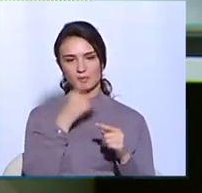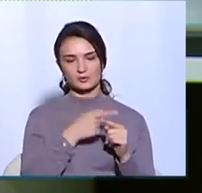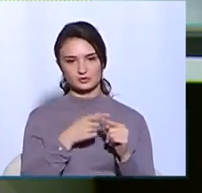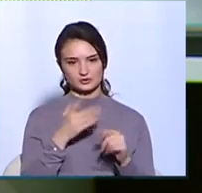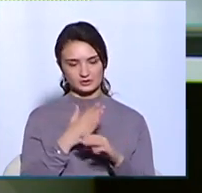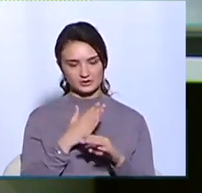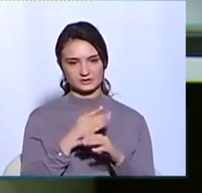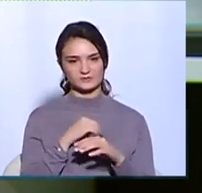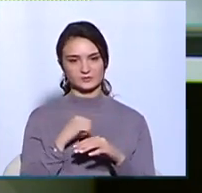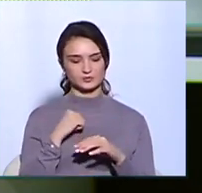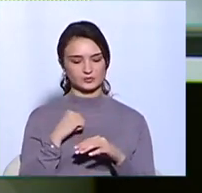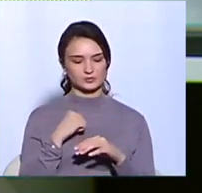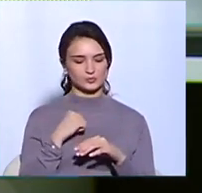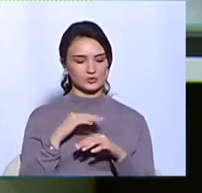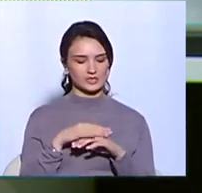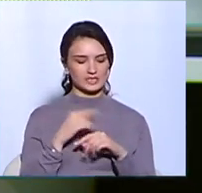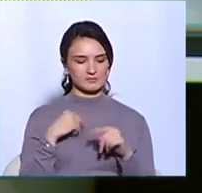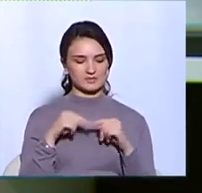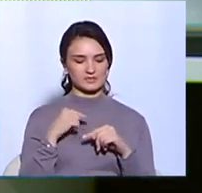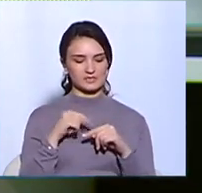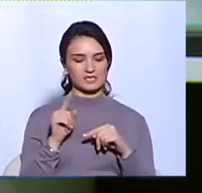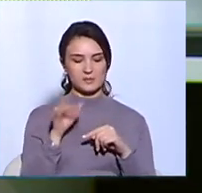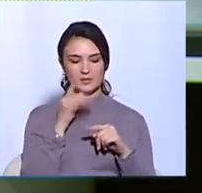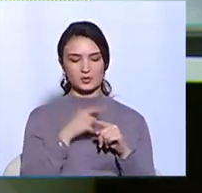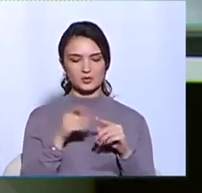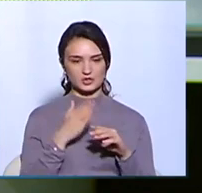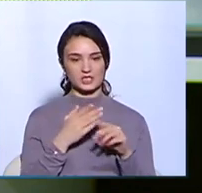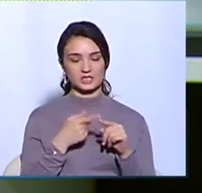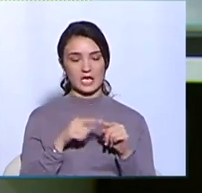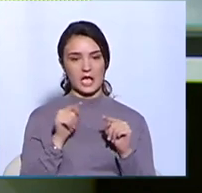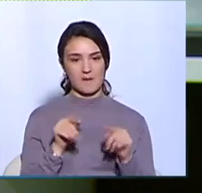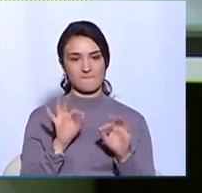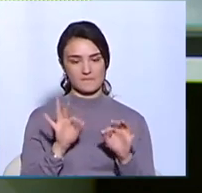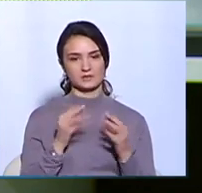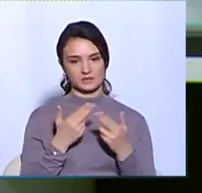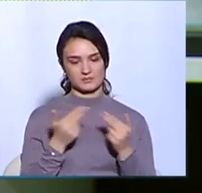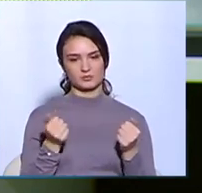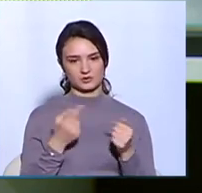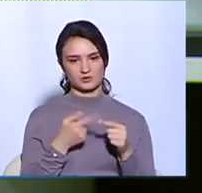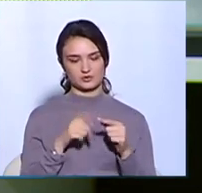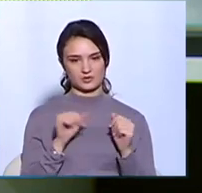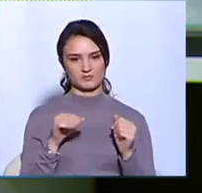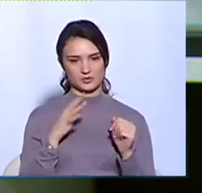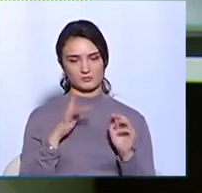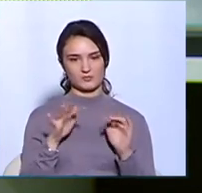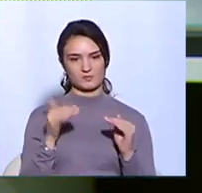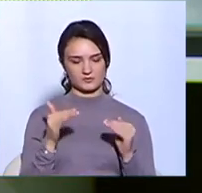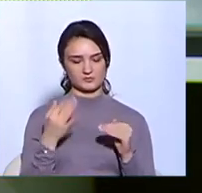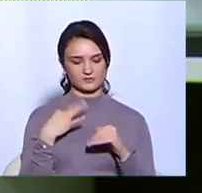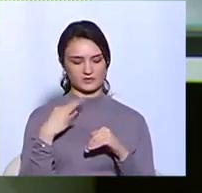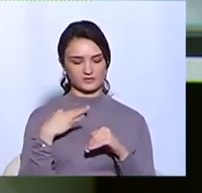პერიოდშია, აი თვითონ სასქესო უჯრედების მომწიფების რა პერიოდშია და სწორედ ამან რასაკურველია შეიძლება იმოქმედოს